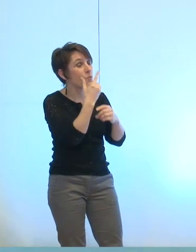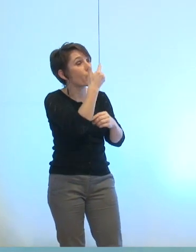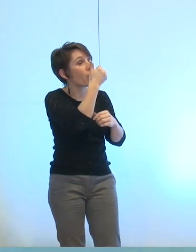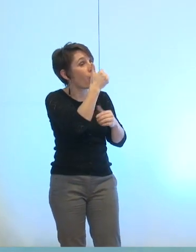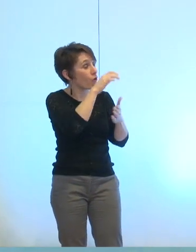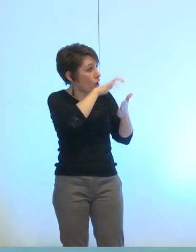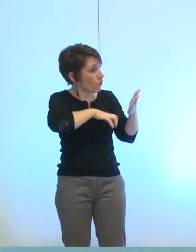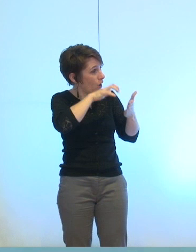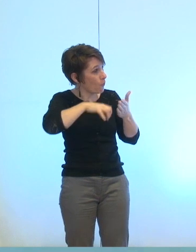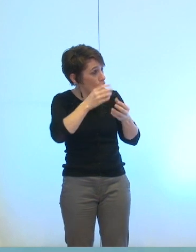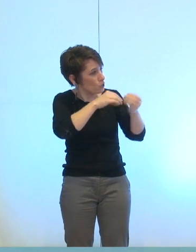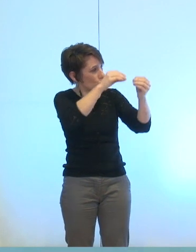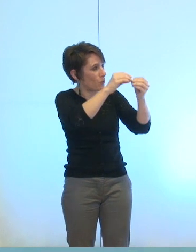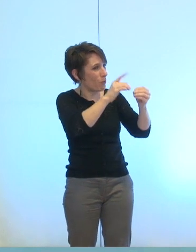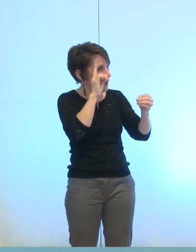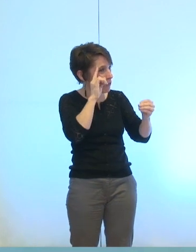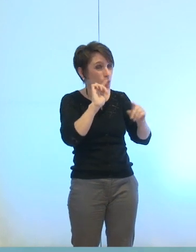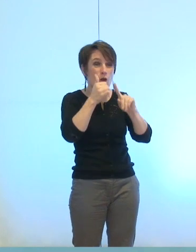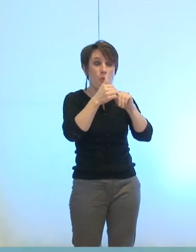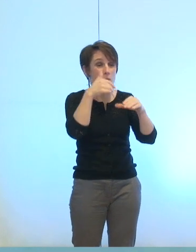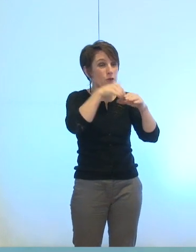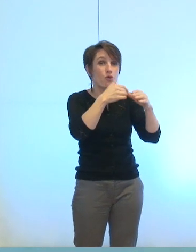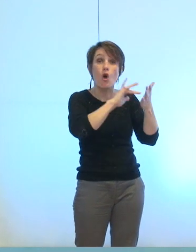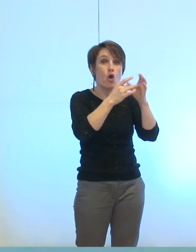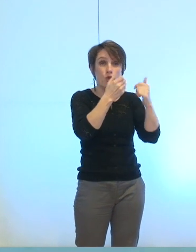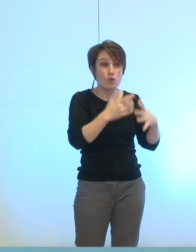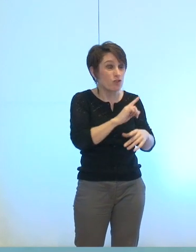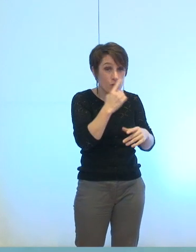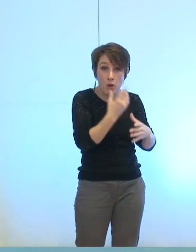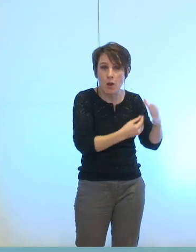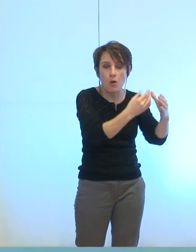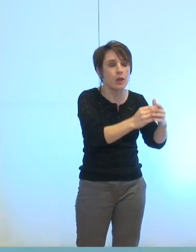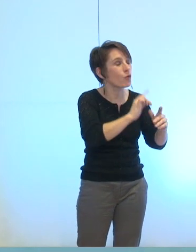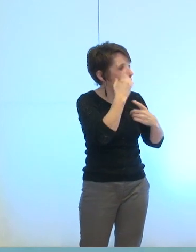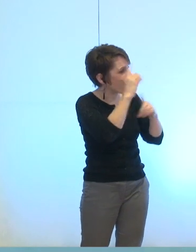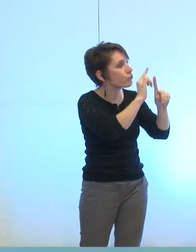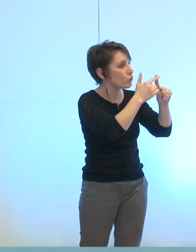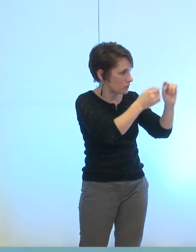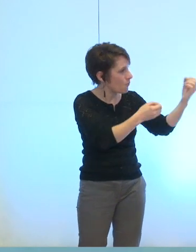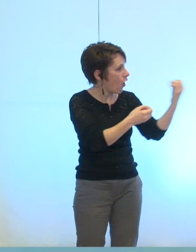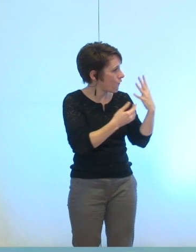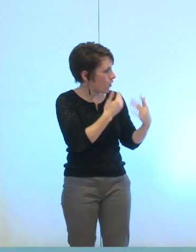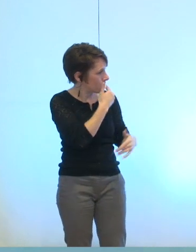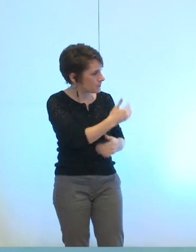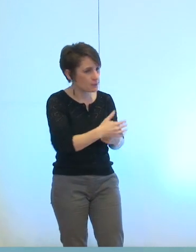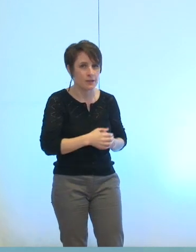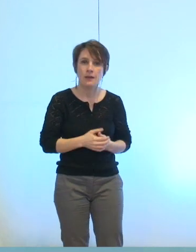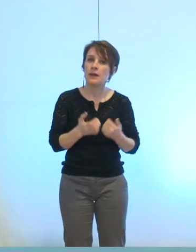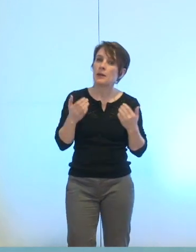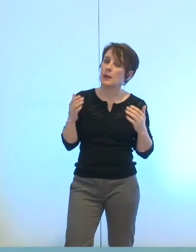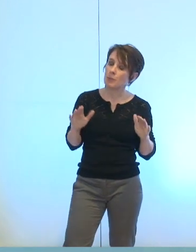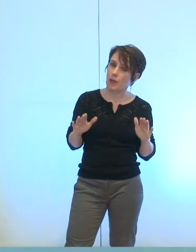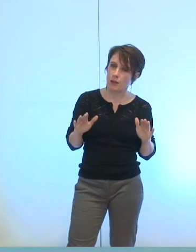la première ne comportait pas tous les chiffres mais ça peut arriver je voudrais quand même qu'on se dise les choses ici entre